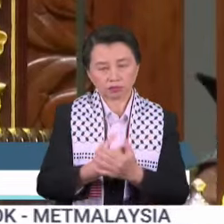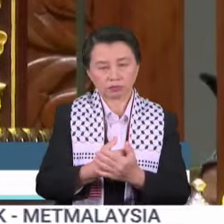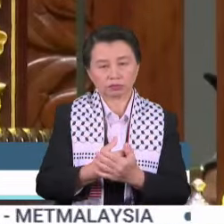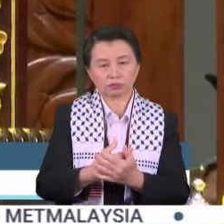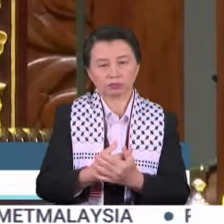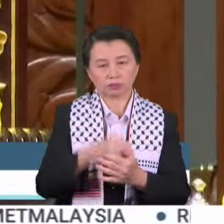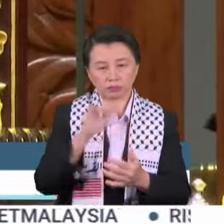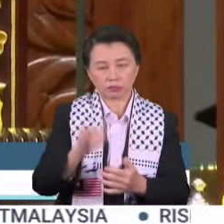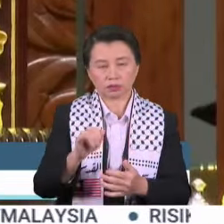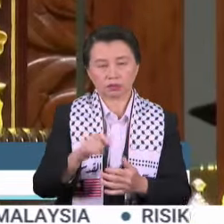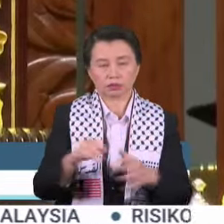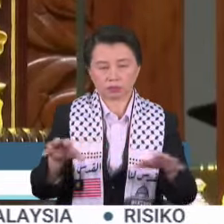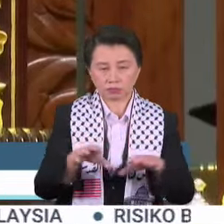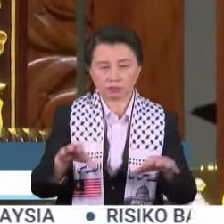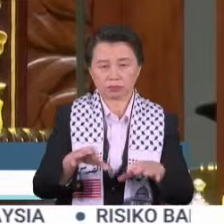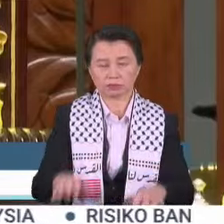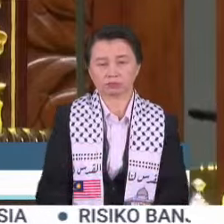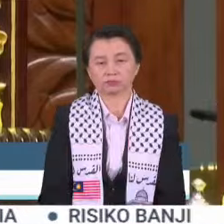tindakan yang dilakukan.